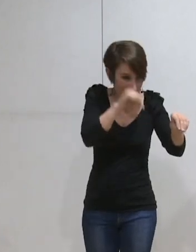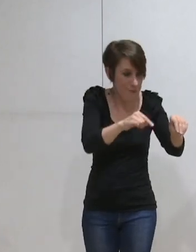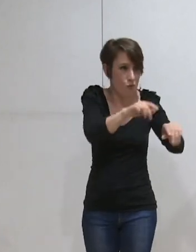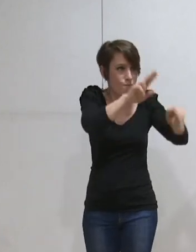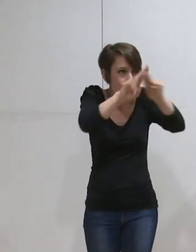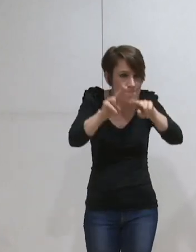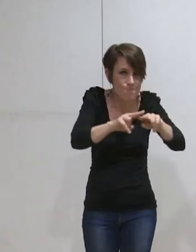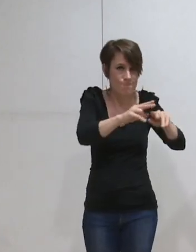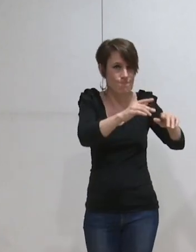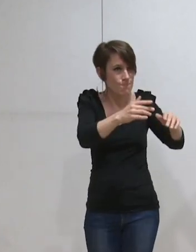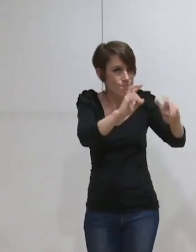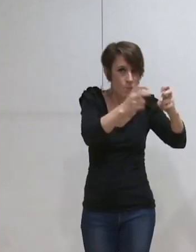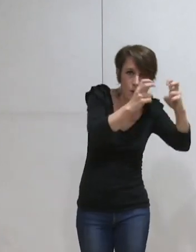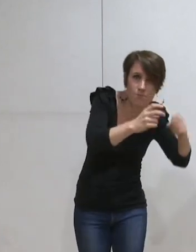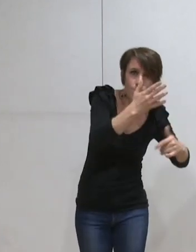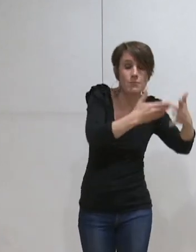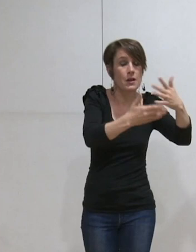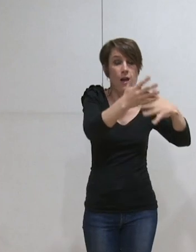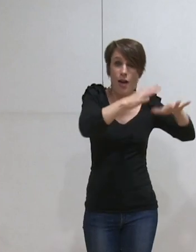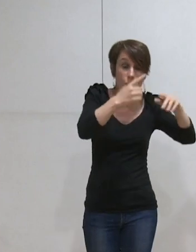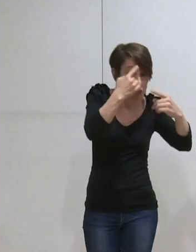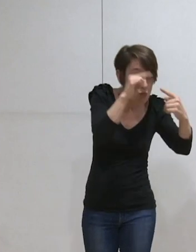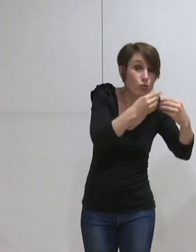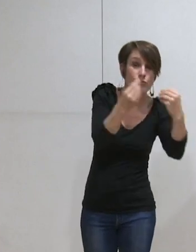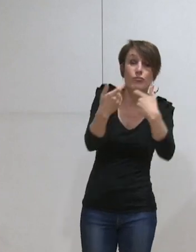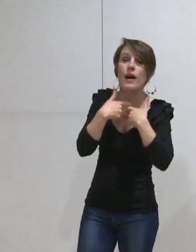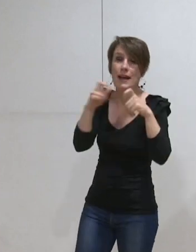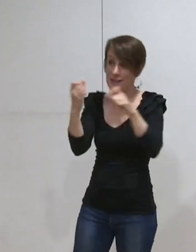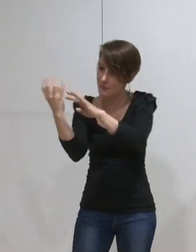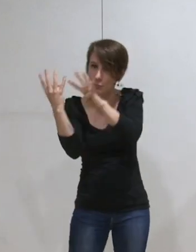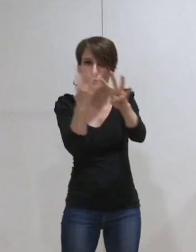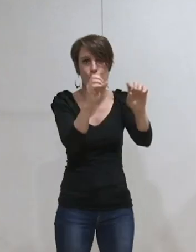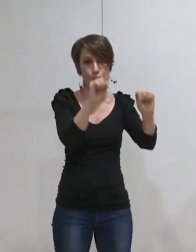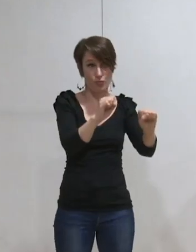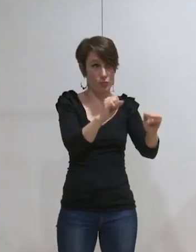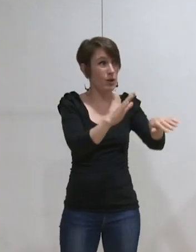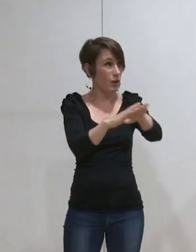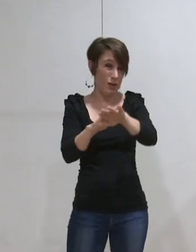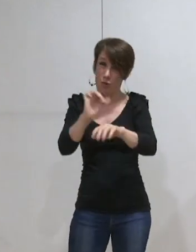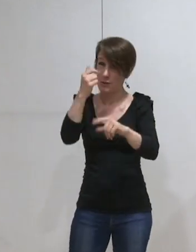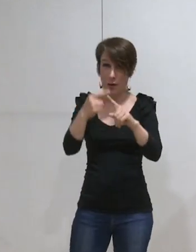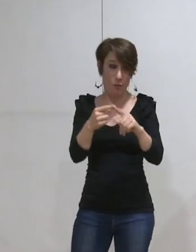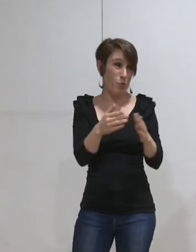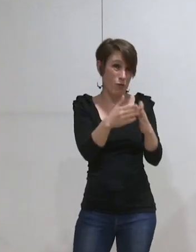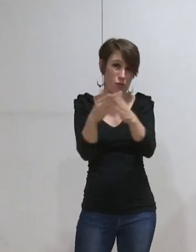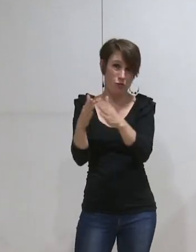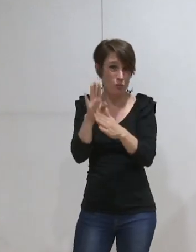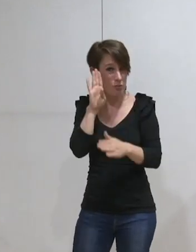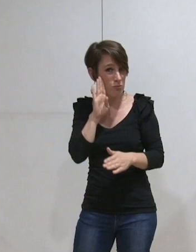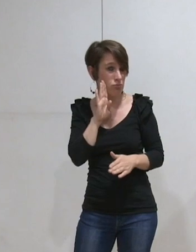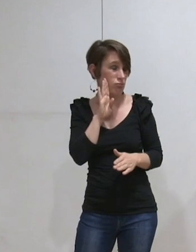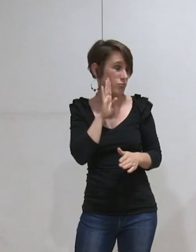première fois que je vous je vous demande de réfléchir à cette manière de répondre à la question